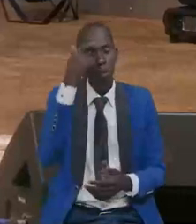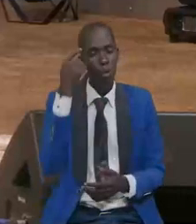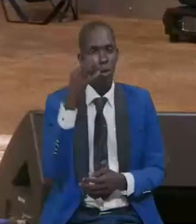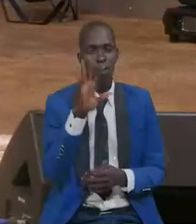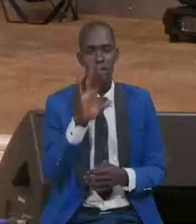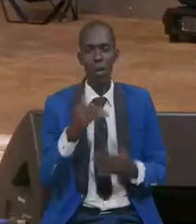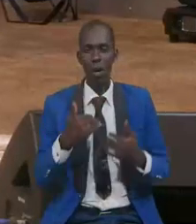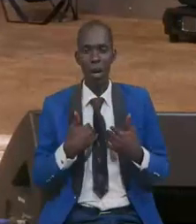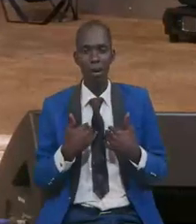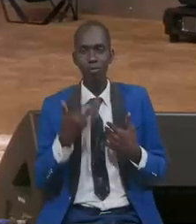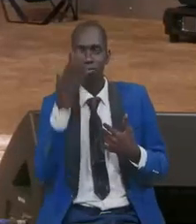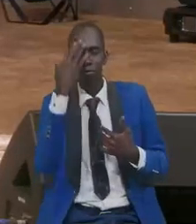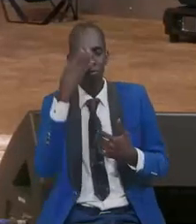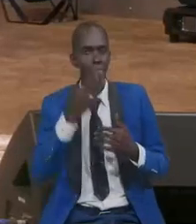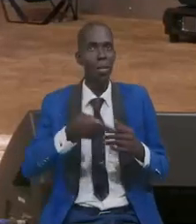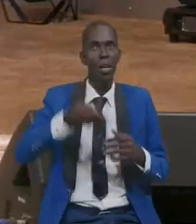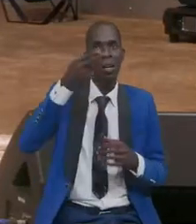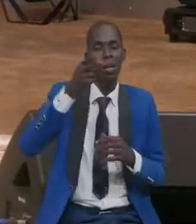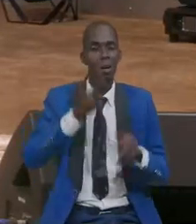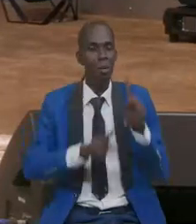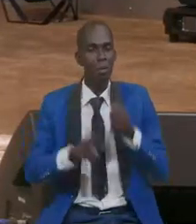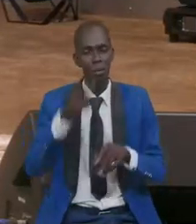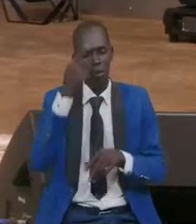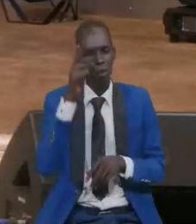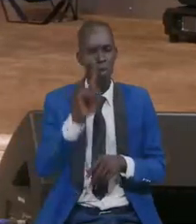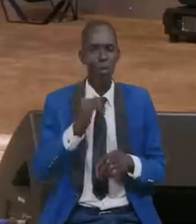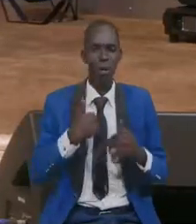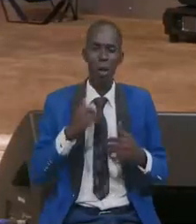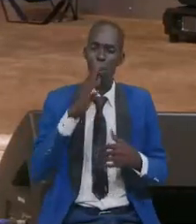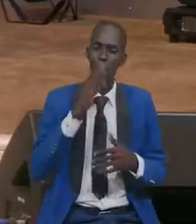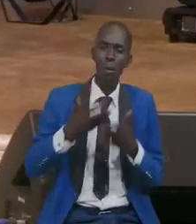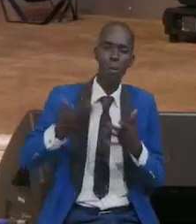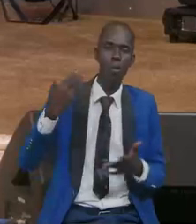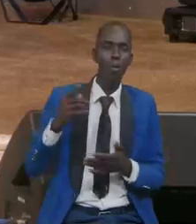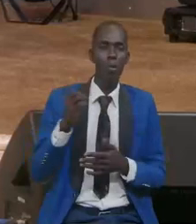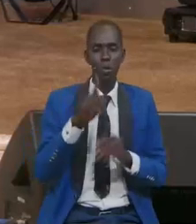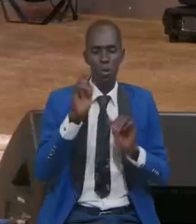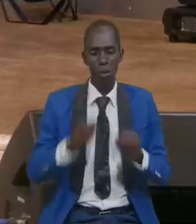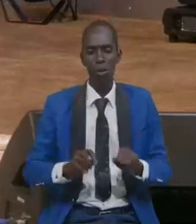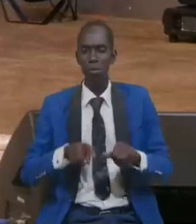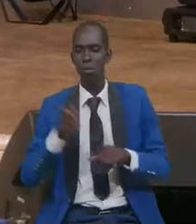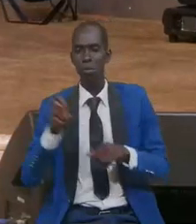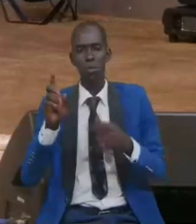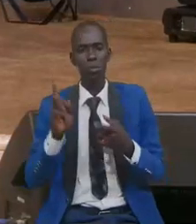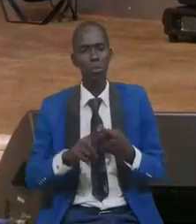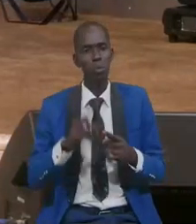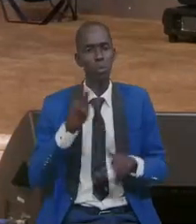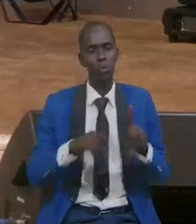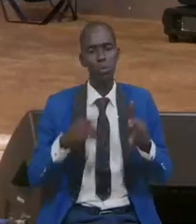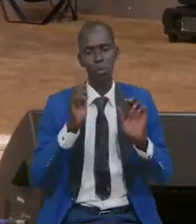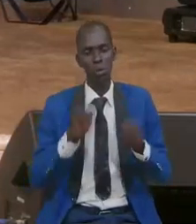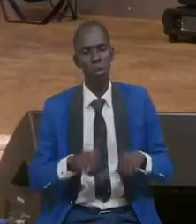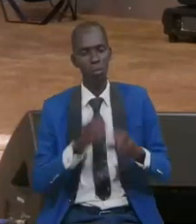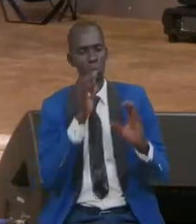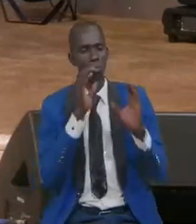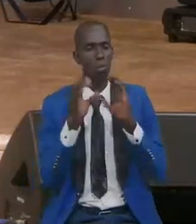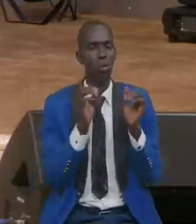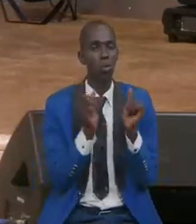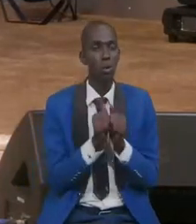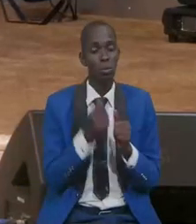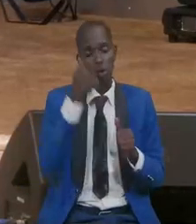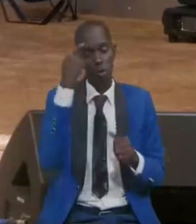contacts, à cause de là où tu es ou là où tu peux être, ou à qui tu peux parler, les contacts que tu as, alors ton cœur est